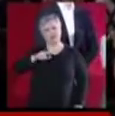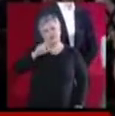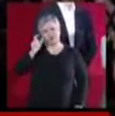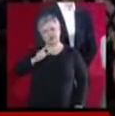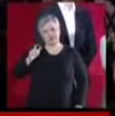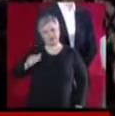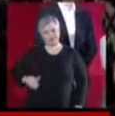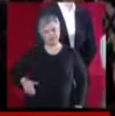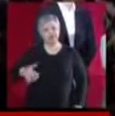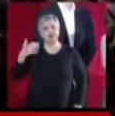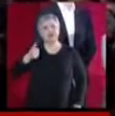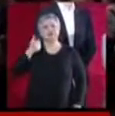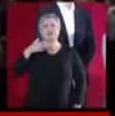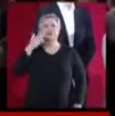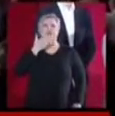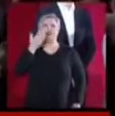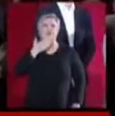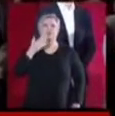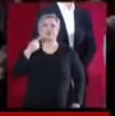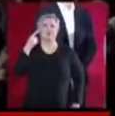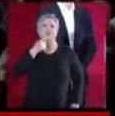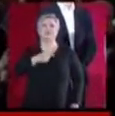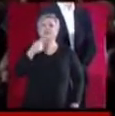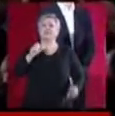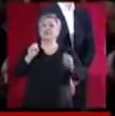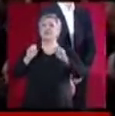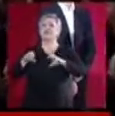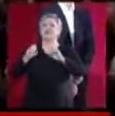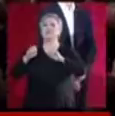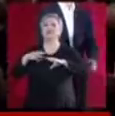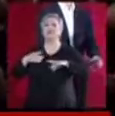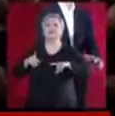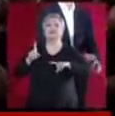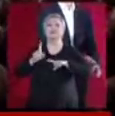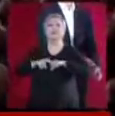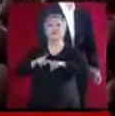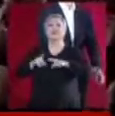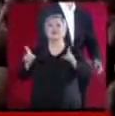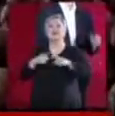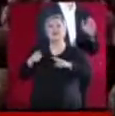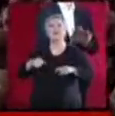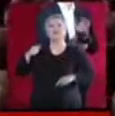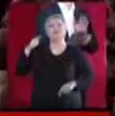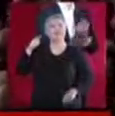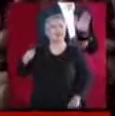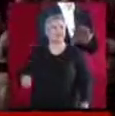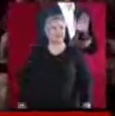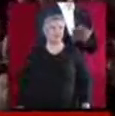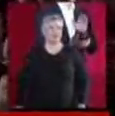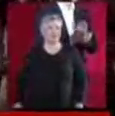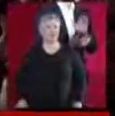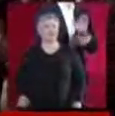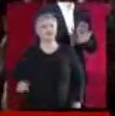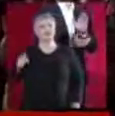μάθημα που δεν μπορούσε να αναβάλλει για να διδάξει κριτική μουσική στη σικελία δεν υπάρχουν σύνορα στην